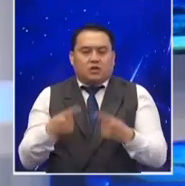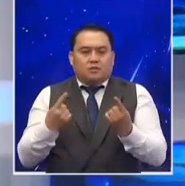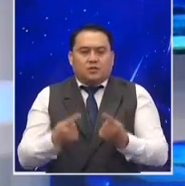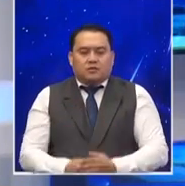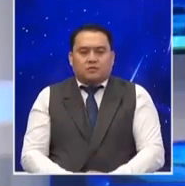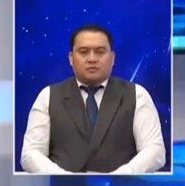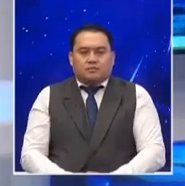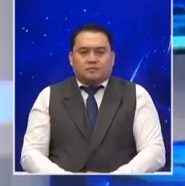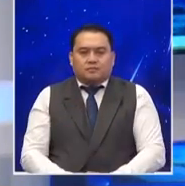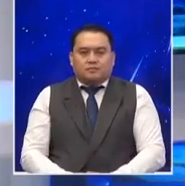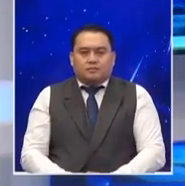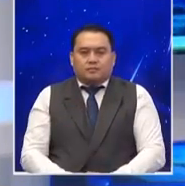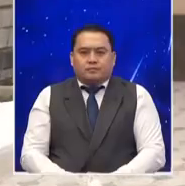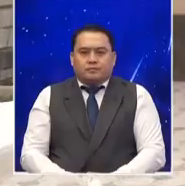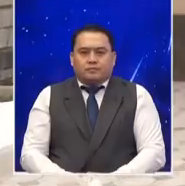важна реабилитация.